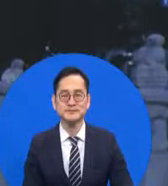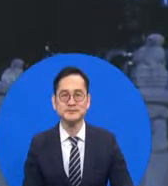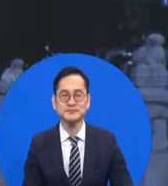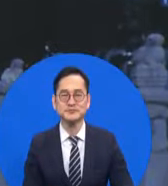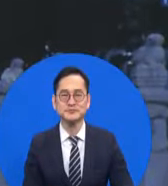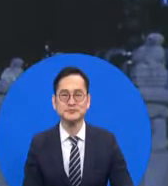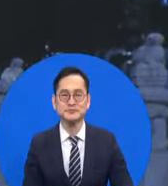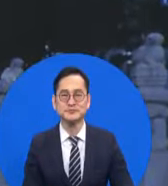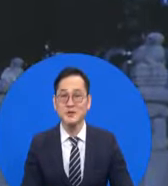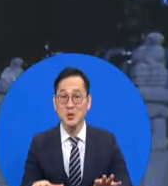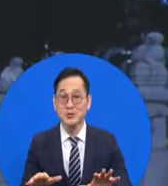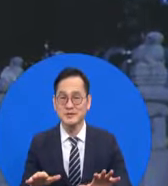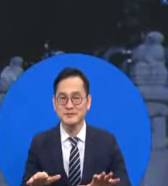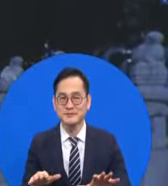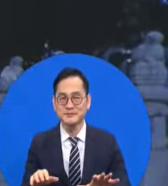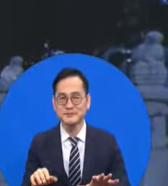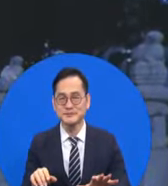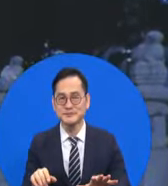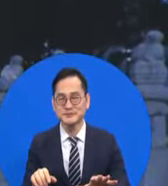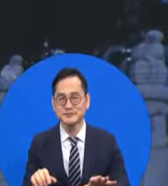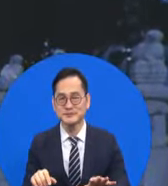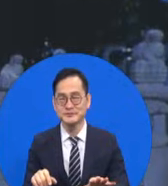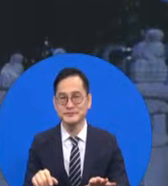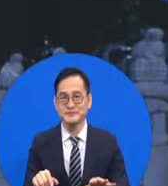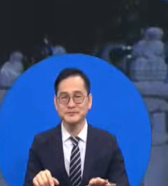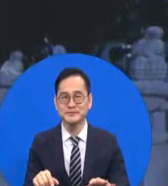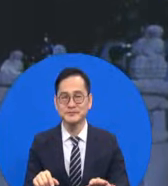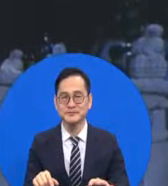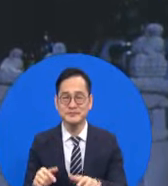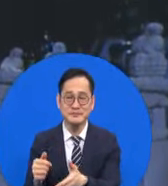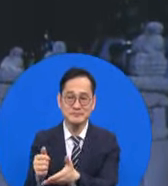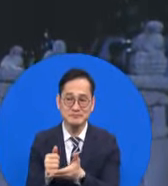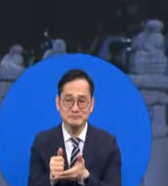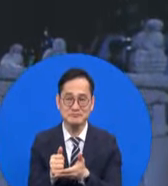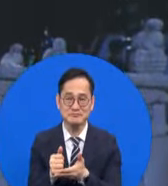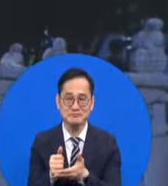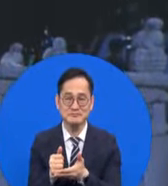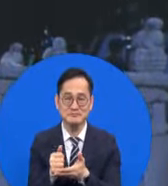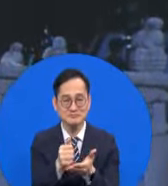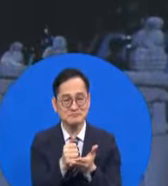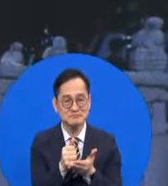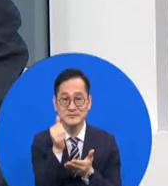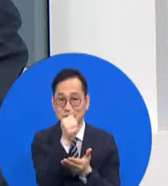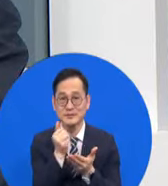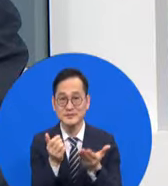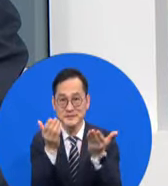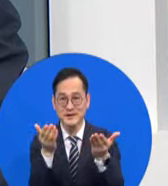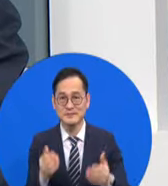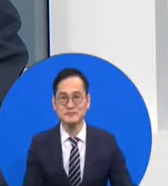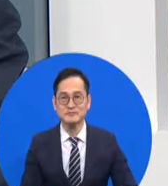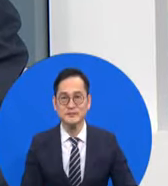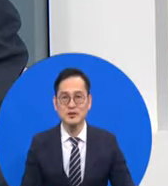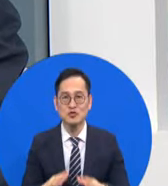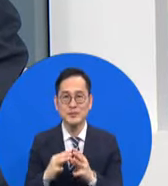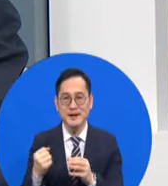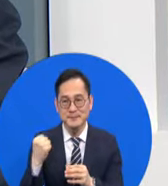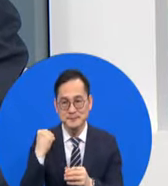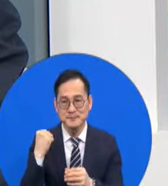네, 오늘 김진의 돌직구쇼 특집 3시간 생방송 함께해 주실 분들 소개해드리겠습니다. 국민의힘의